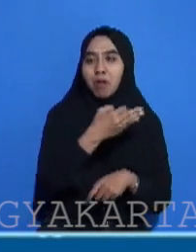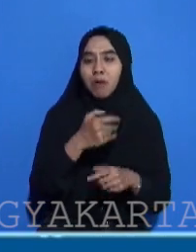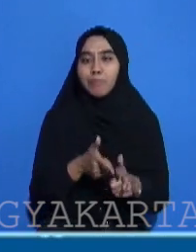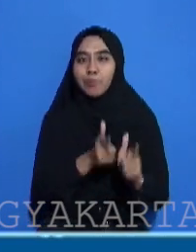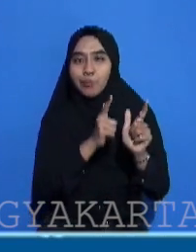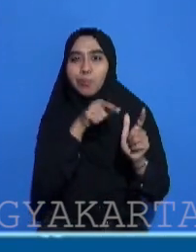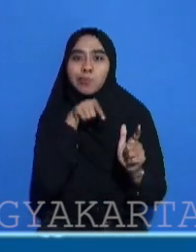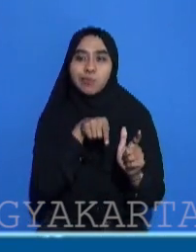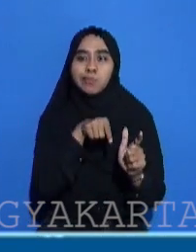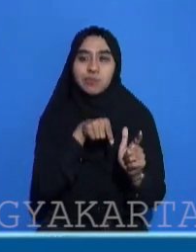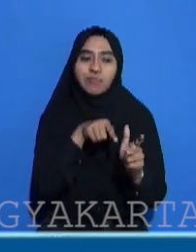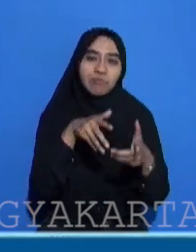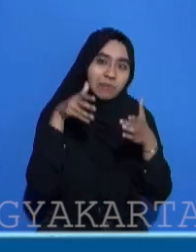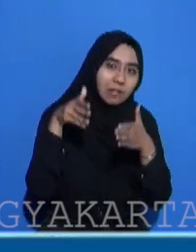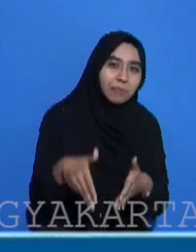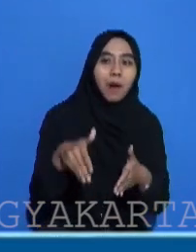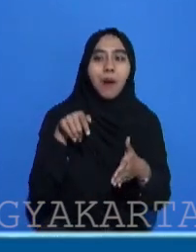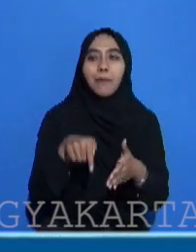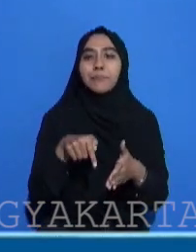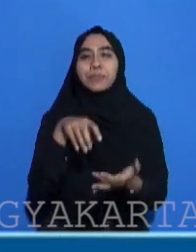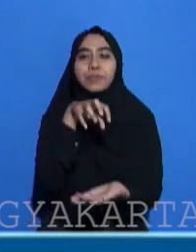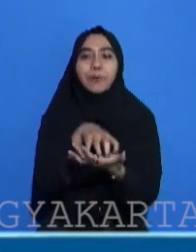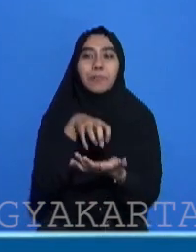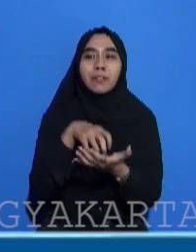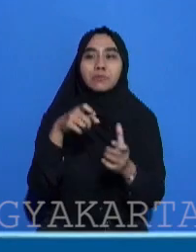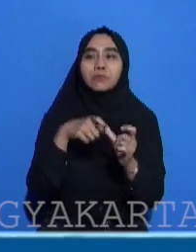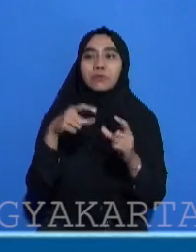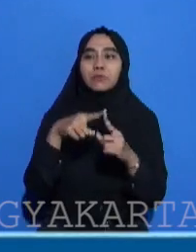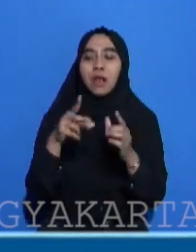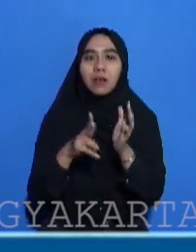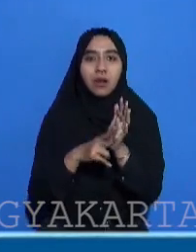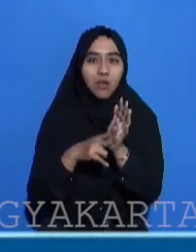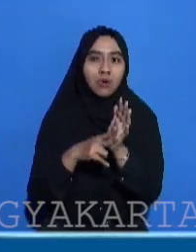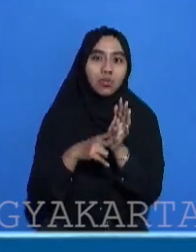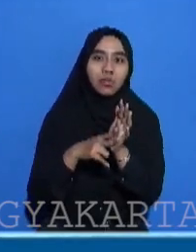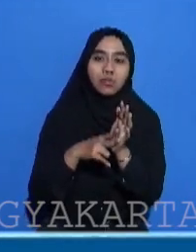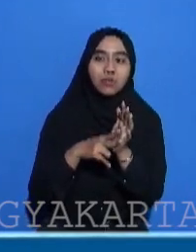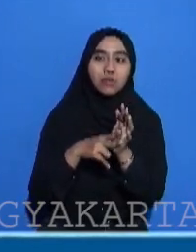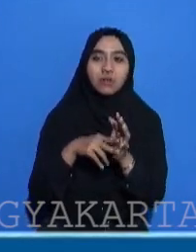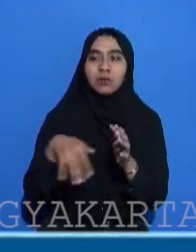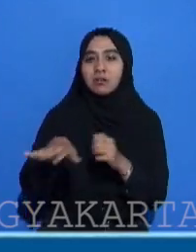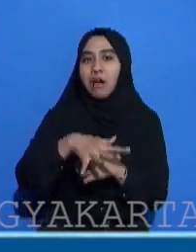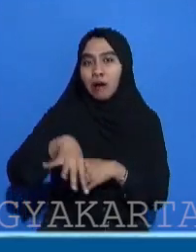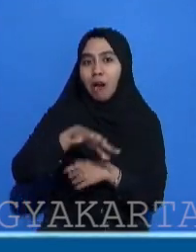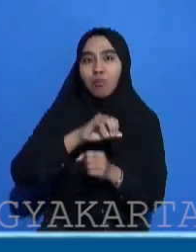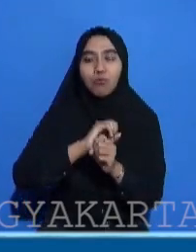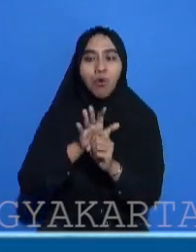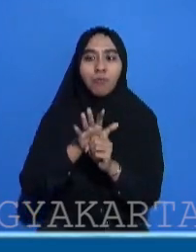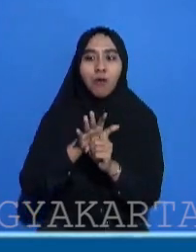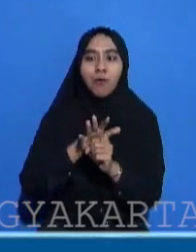gunung asem utawi makam sanon ing Dusun Setro Desa Kulur Temon Kulon Progo minongko